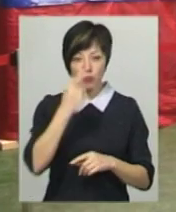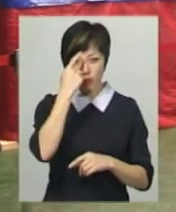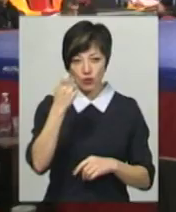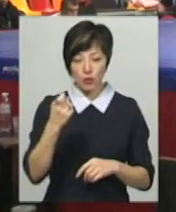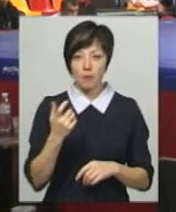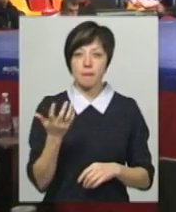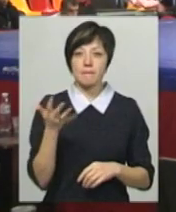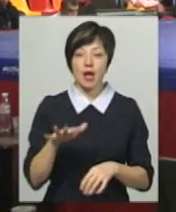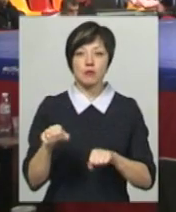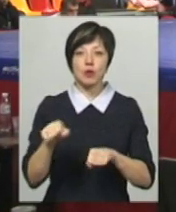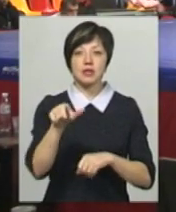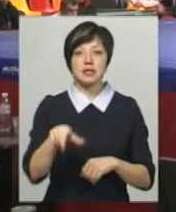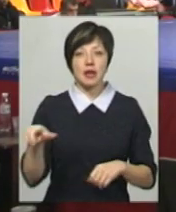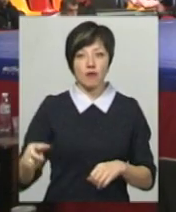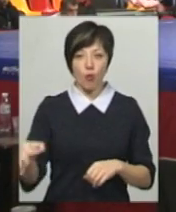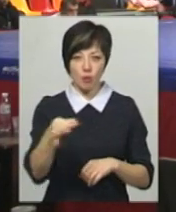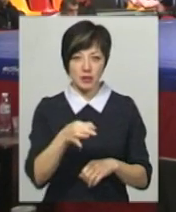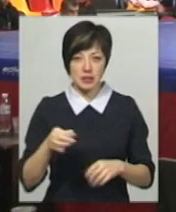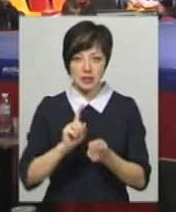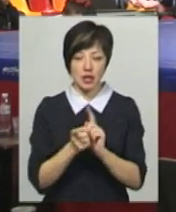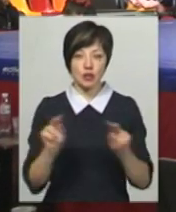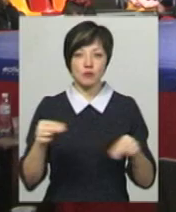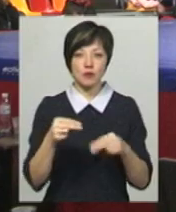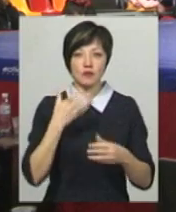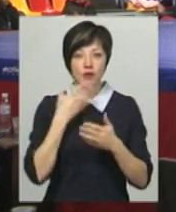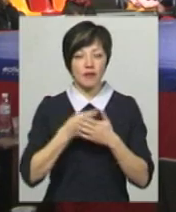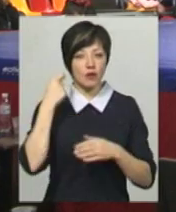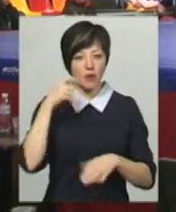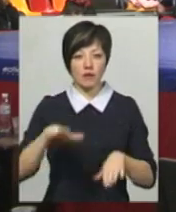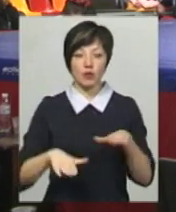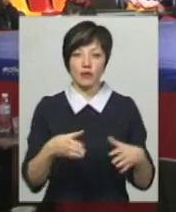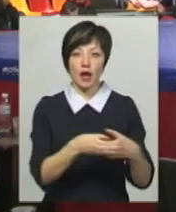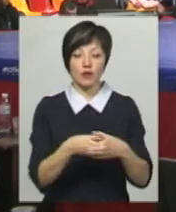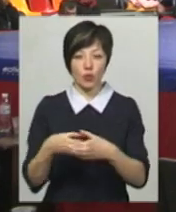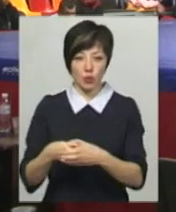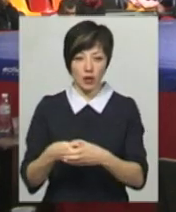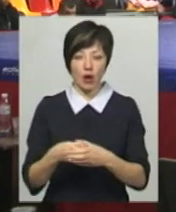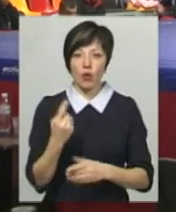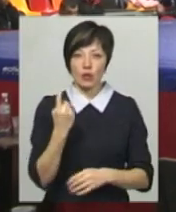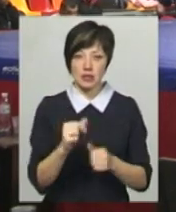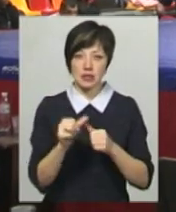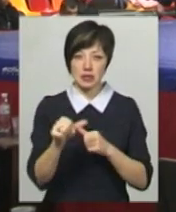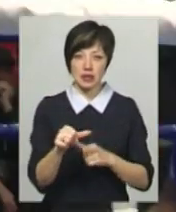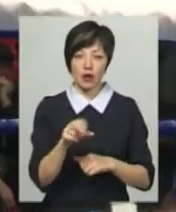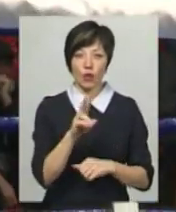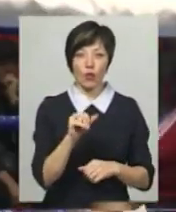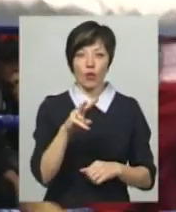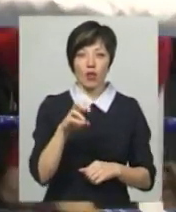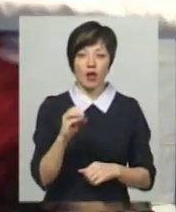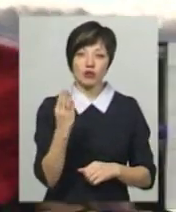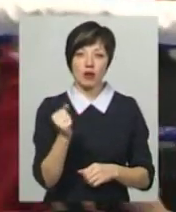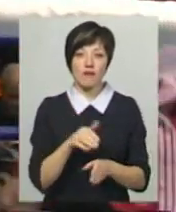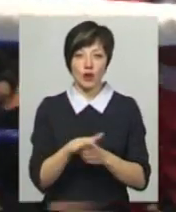повідомив, п'ятеро боксерів Хмельниччини стали чемпіонами в своїх вікових та вагових категоріях. Один із них – Денис Кулеша –